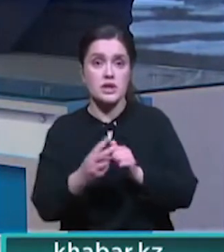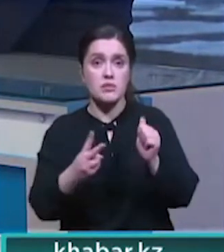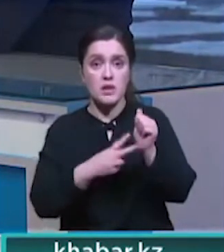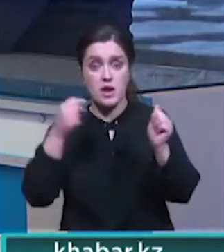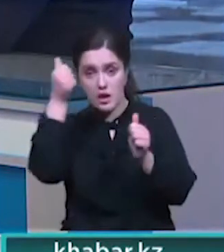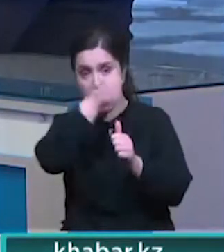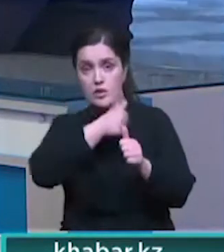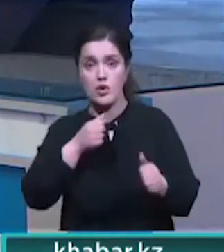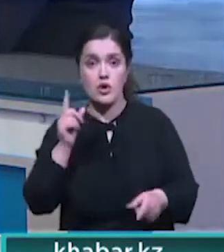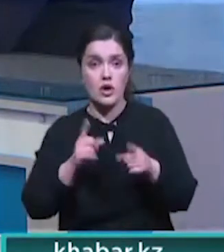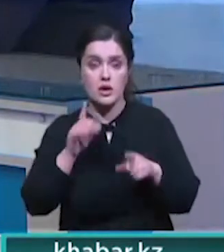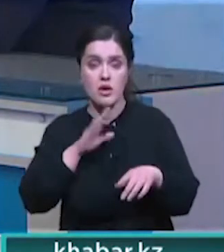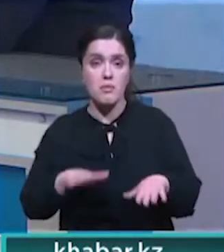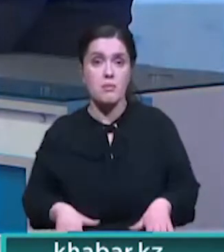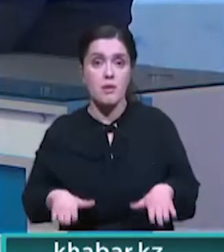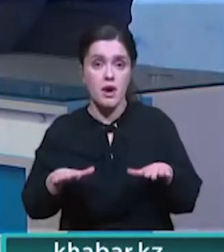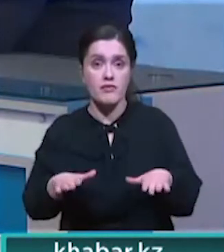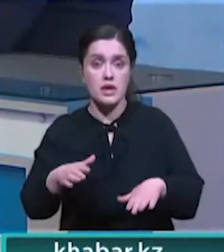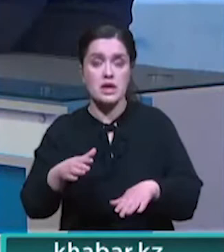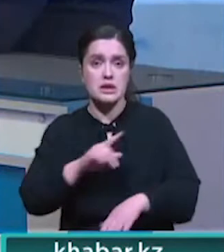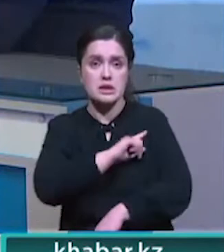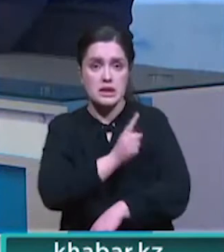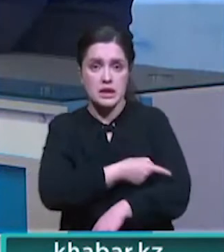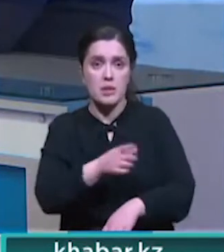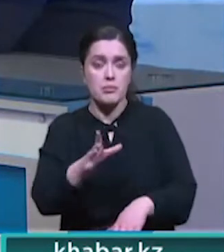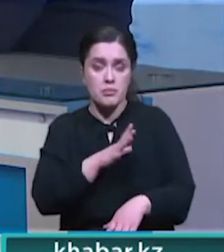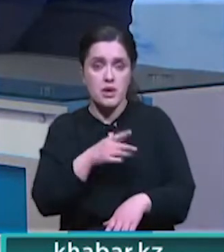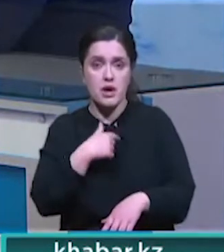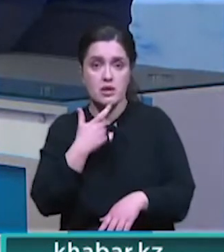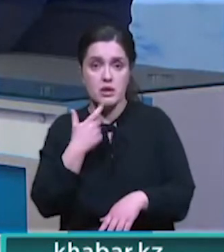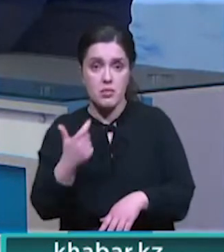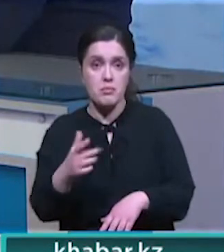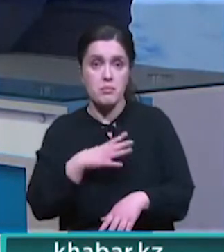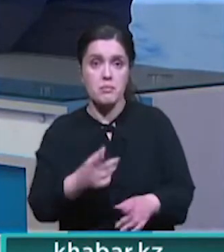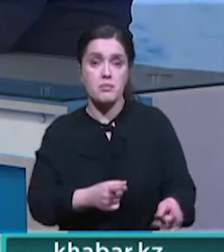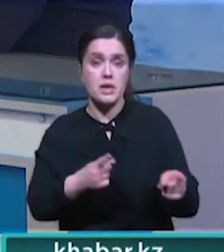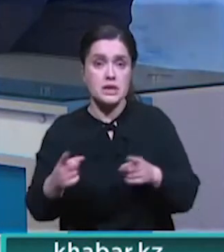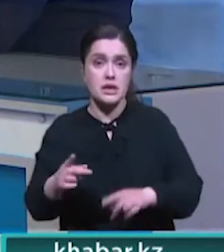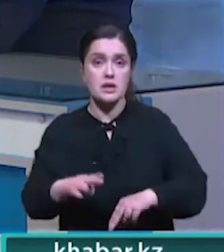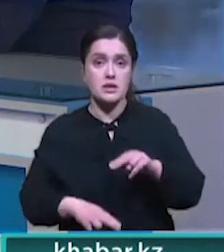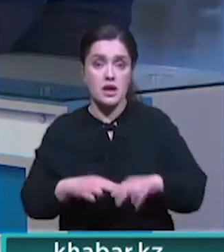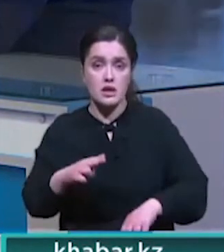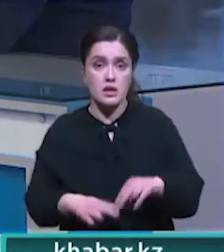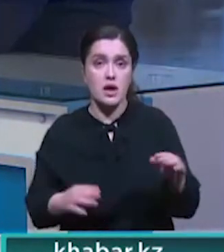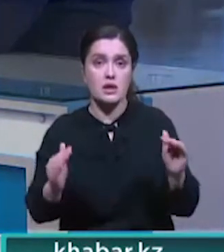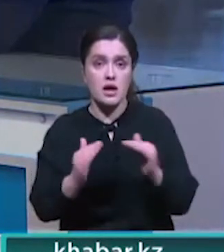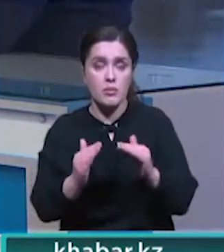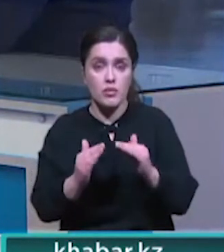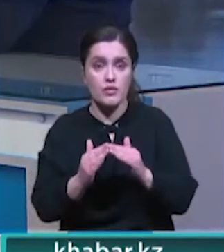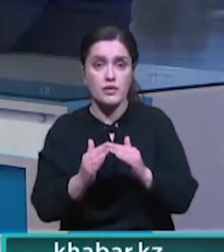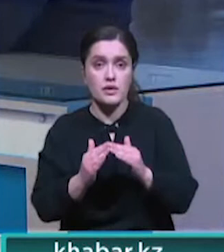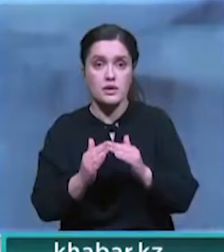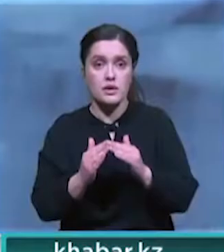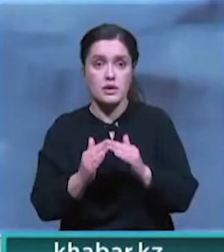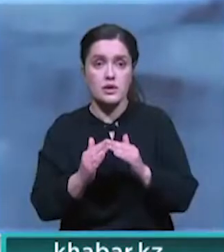2014-2017 году реально паводок сильно был. Наблюдали переселение, строительство домов.